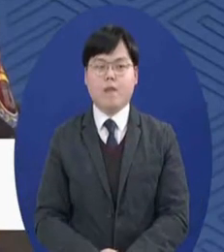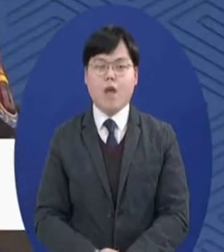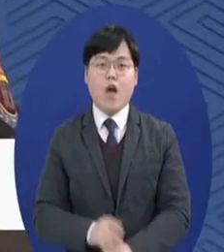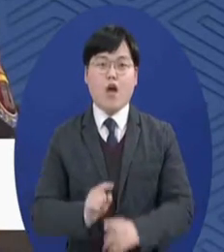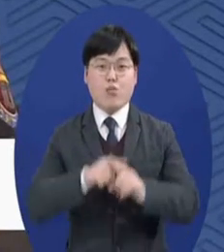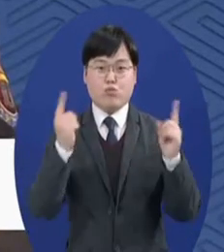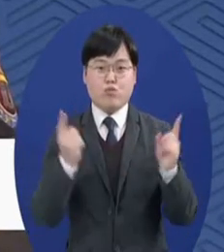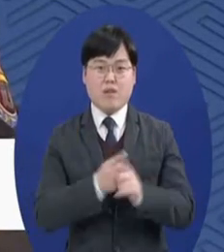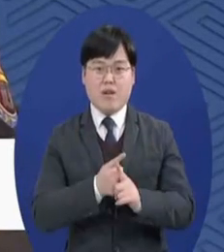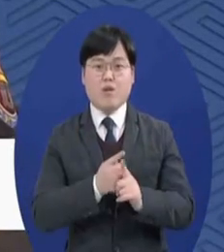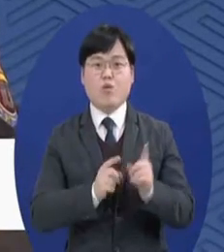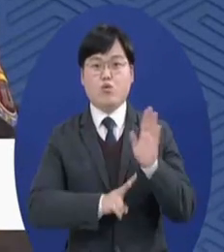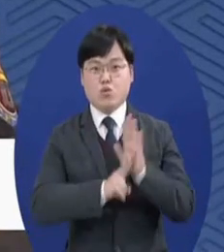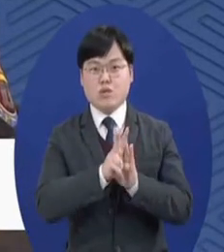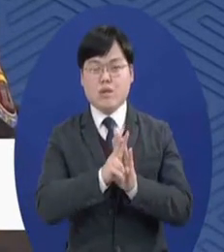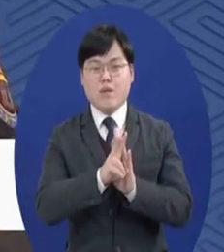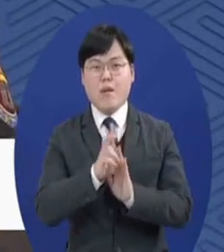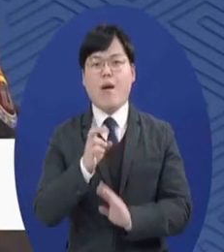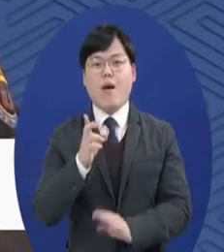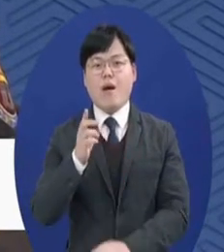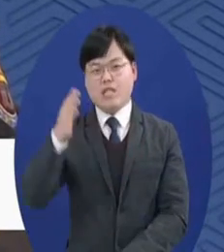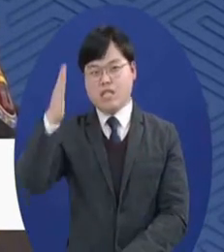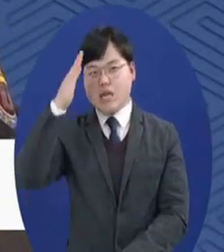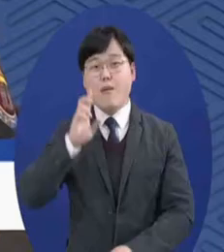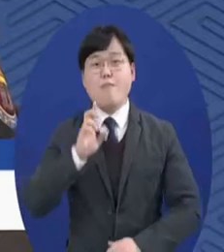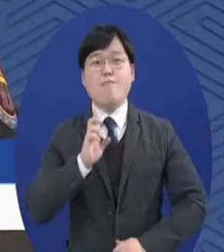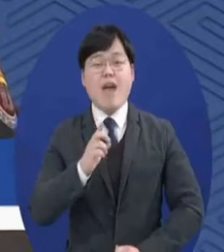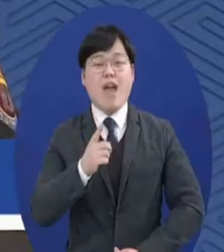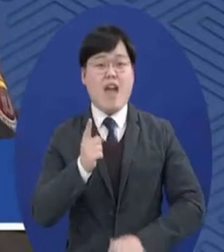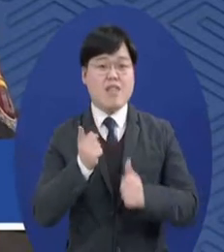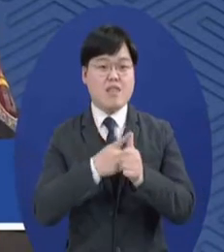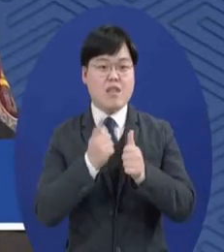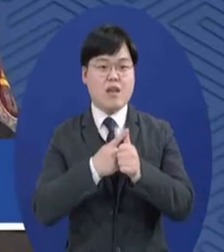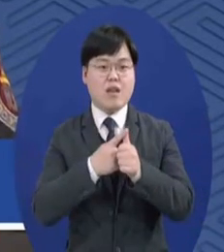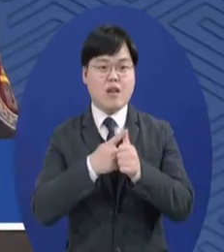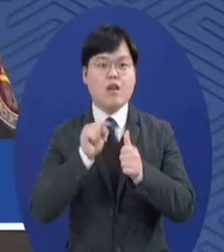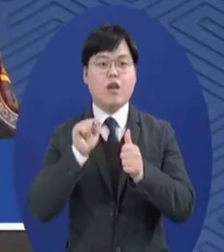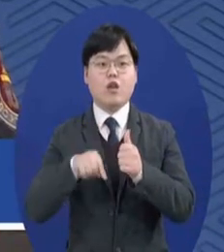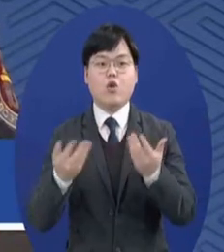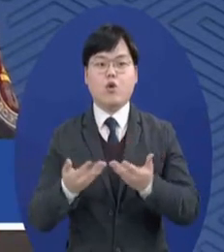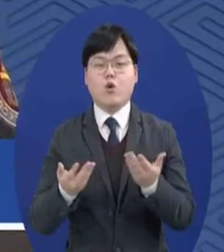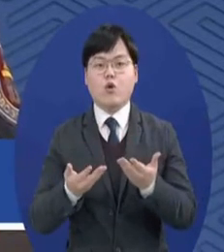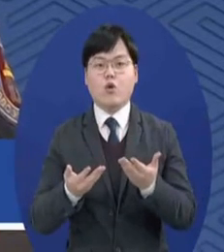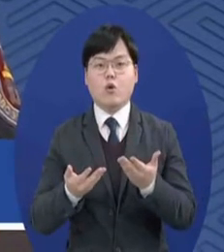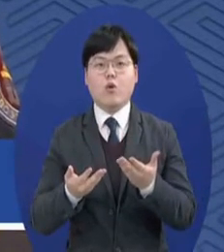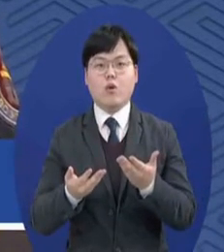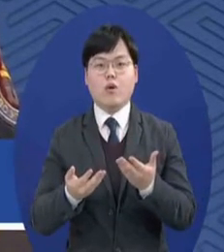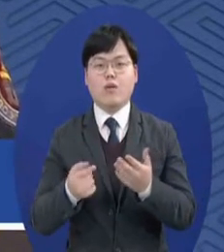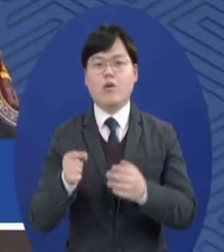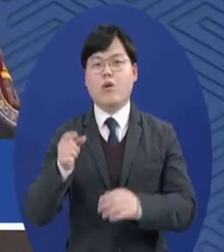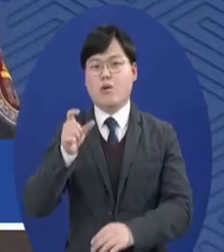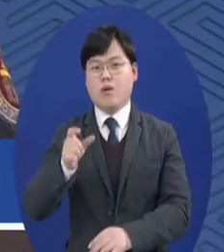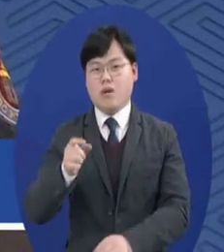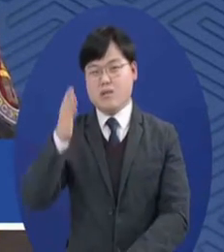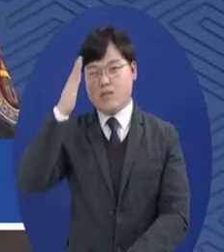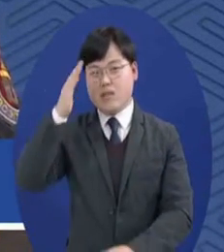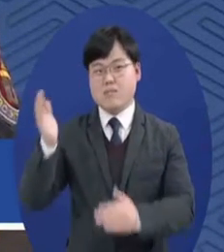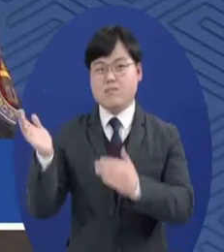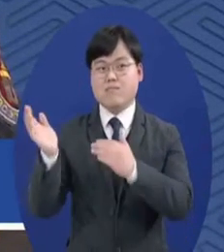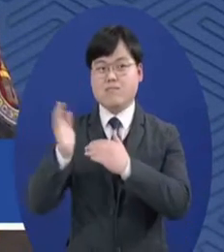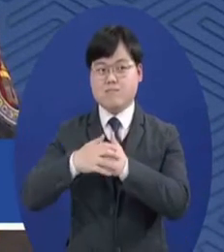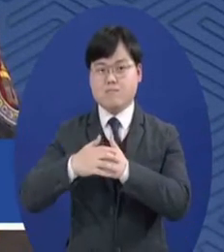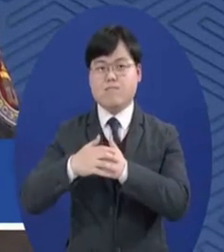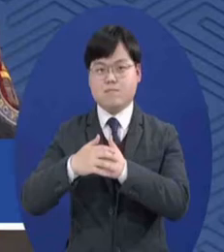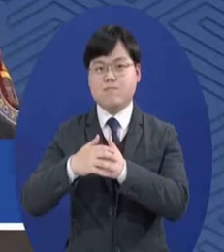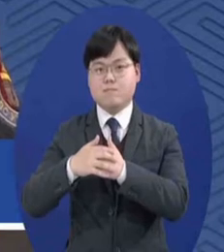асанд холбогдуулсан байлдагч Б-ийн албан үүрэг гүйцэтгэхтэй холбогдсон осчийн улмаас одоо нас барсан гэсэн